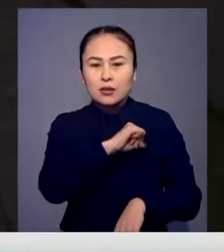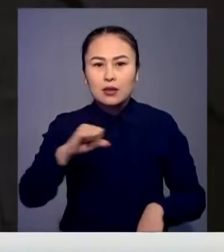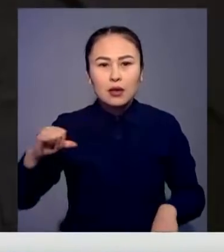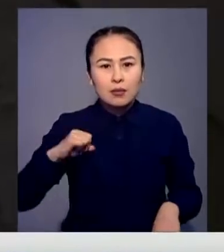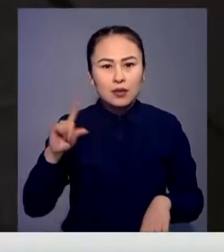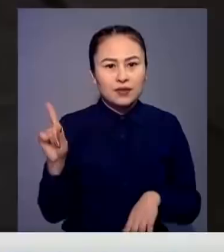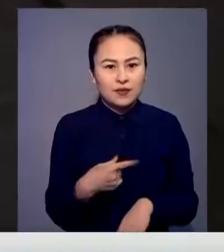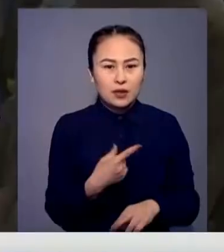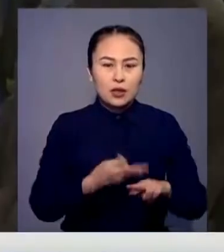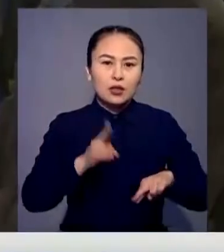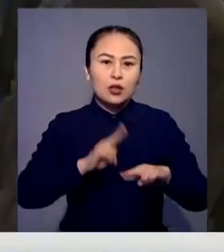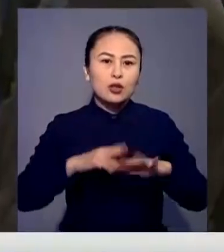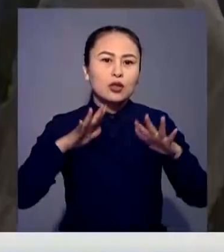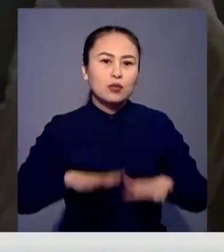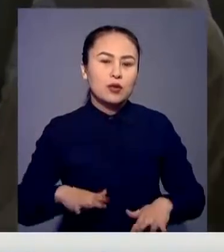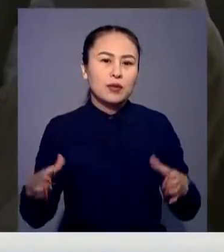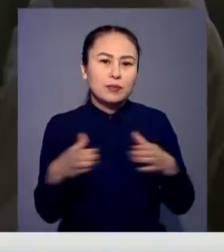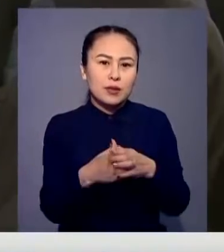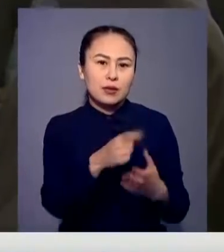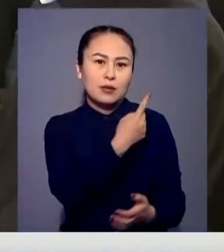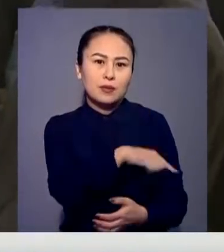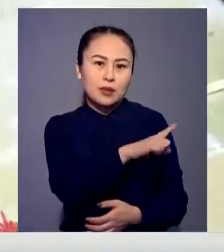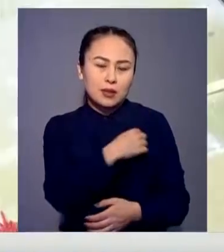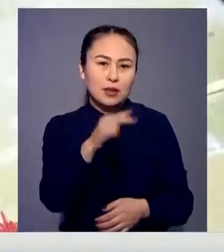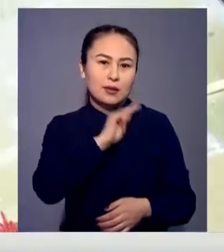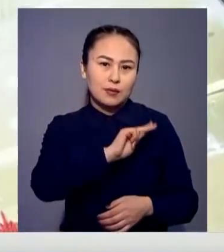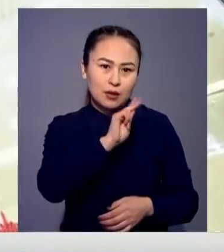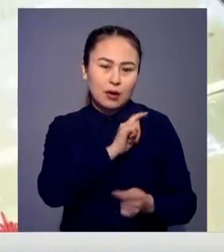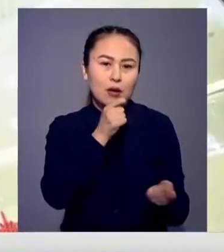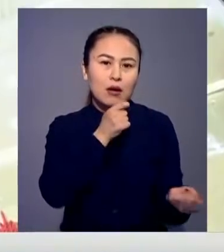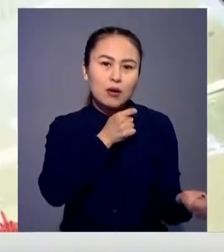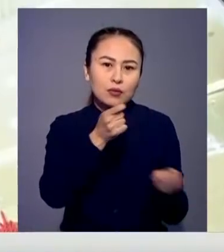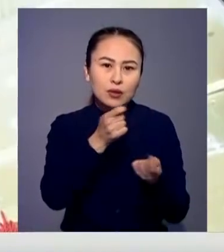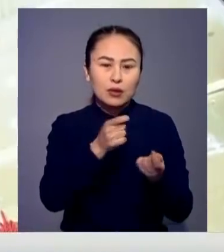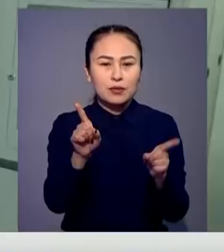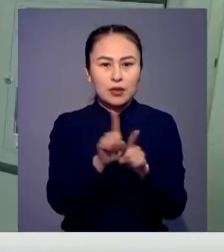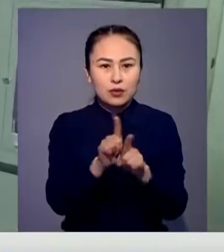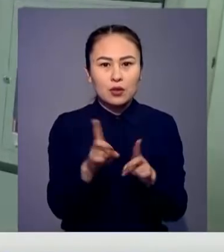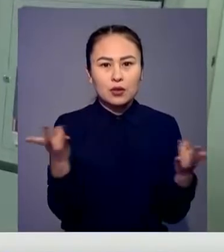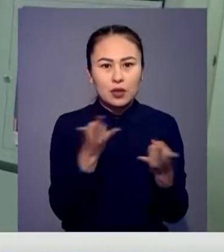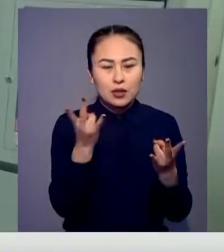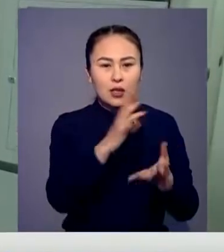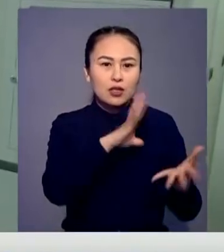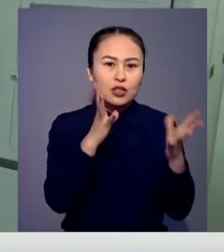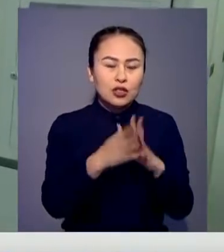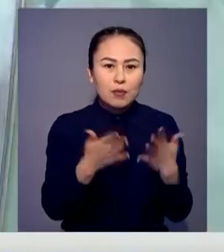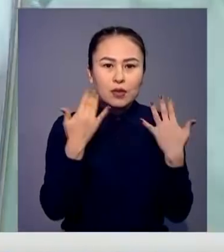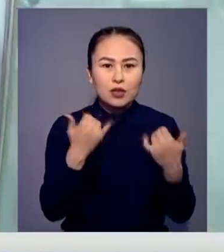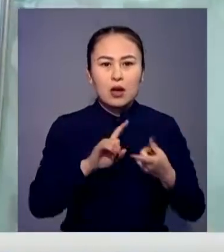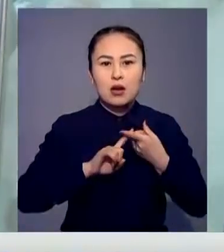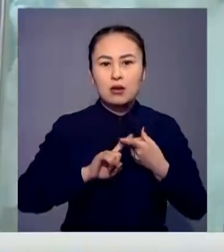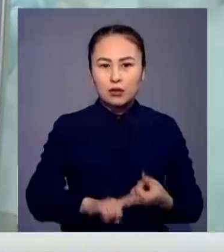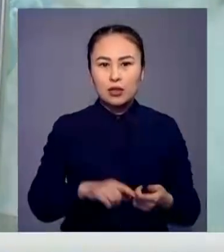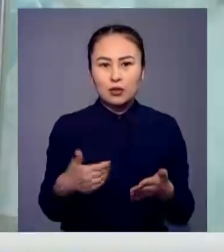Және осы шараға жұмылдырылған медициналық қызметкерлердің қауіпсіздігін қамтамасыз ету керектігін айтты. Жалпы қазір коронавирустың жаңа түрі